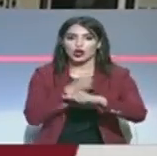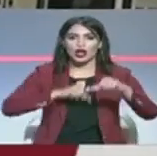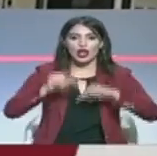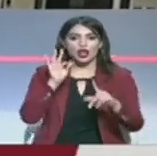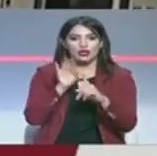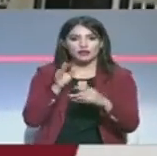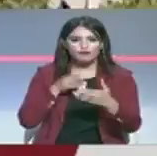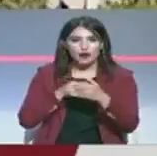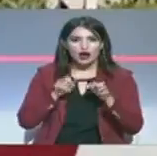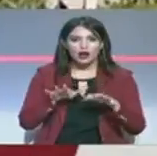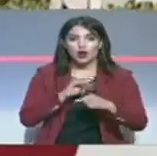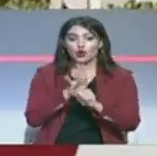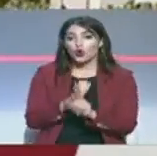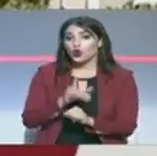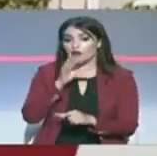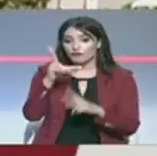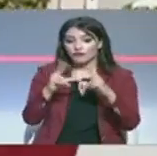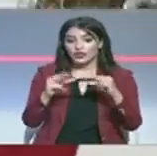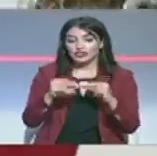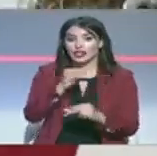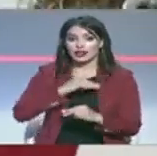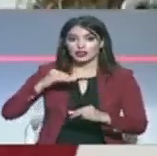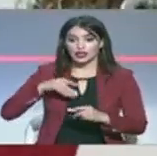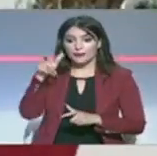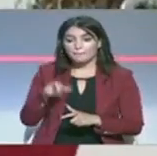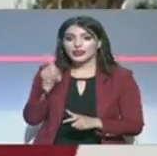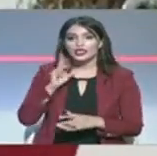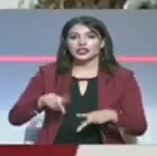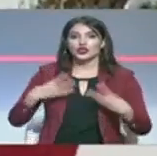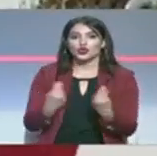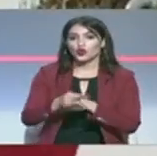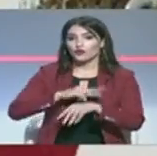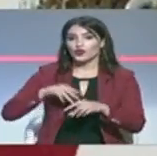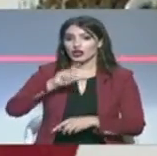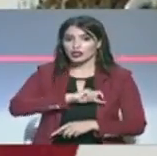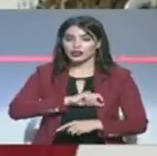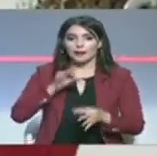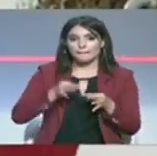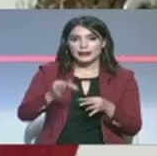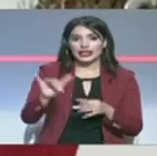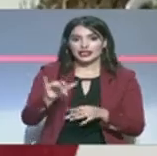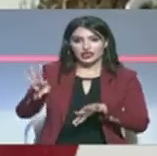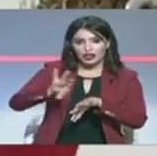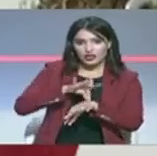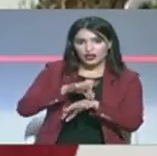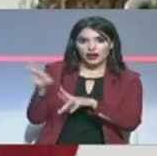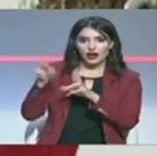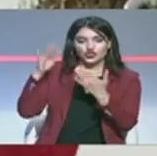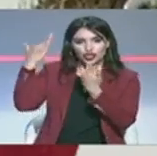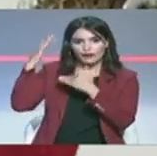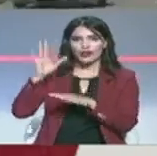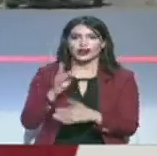لتقصي الفيروس، موضحا أن هذه الطبيبة تقطن في ولاية سوسة وقد تلقت العدوى من خطيبها العائد من